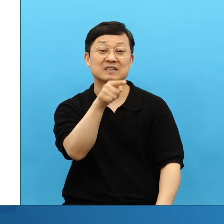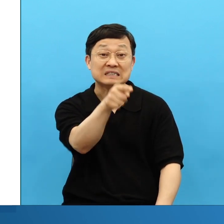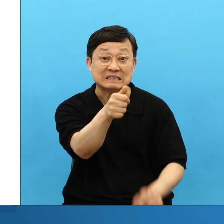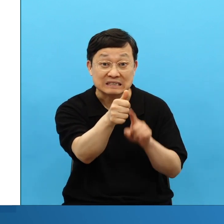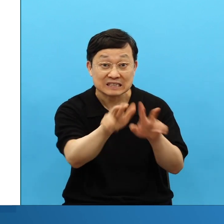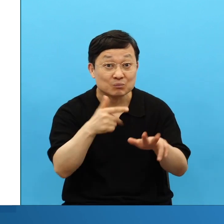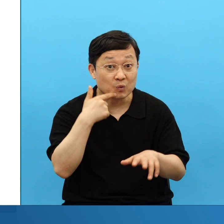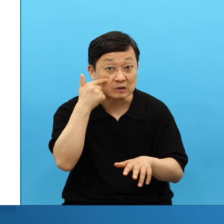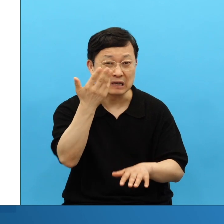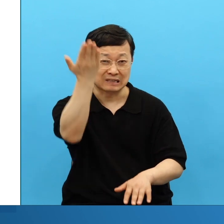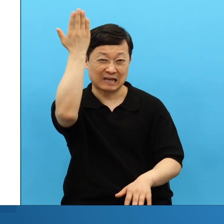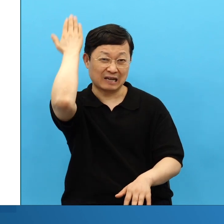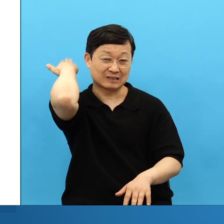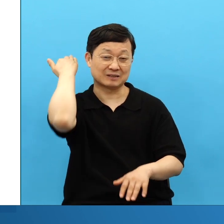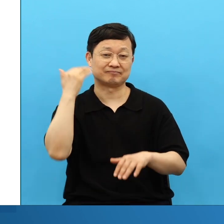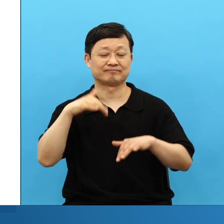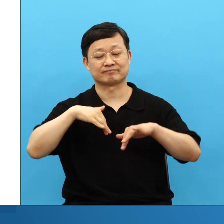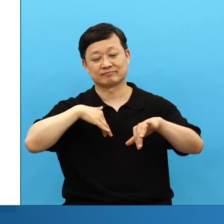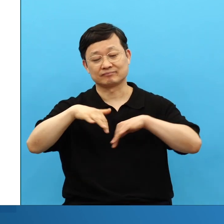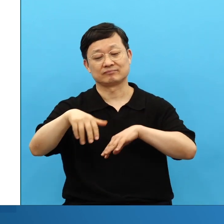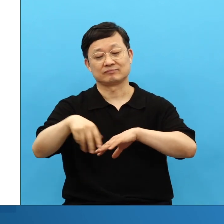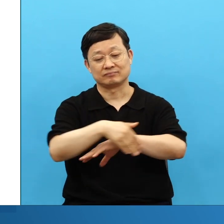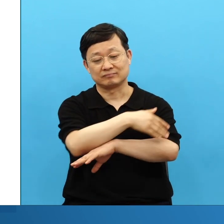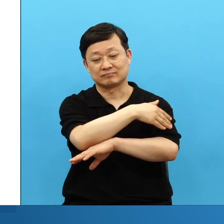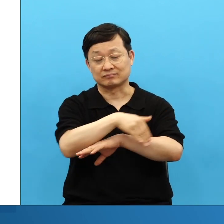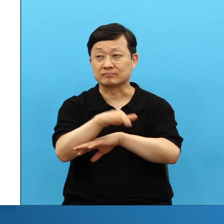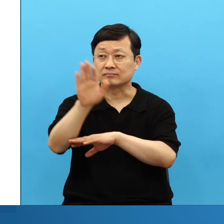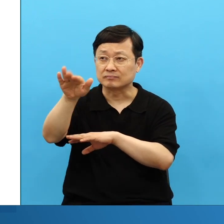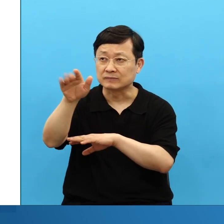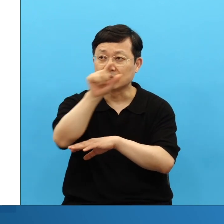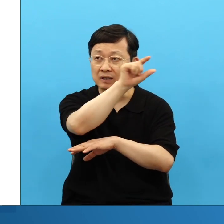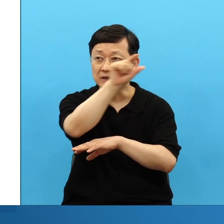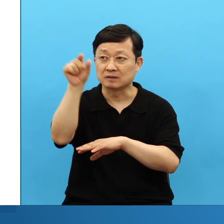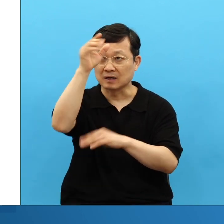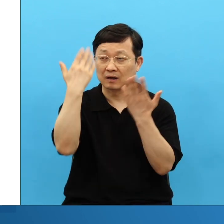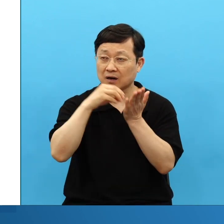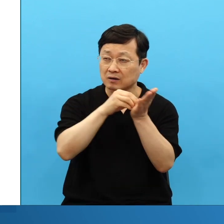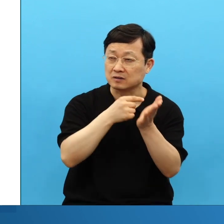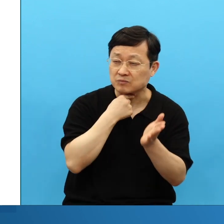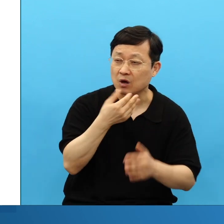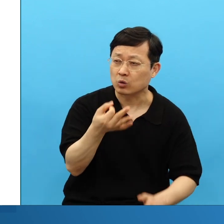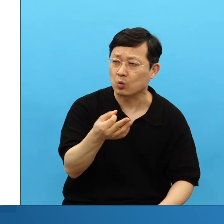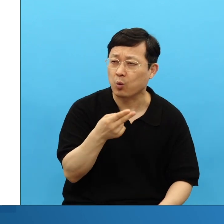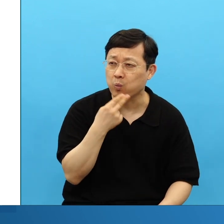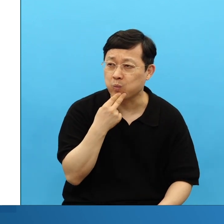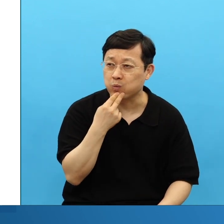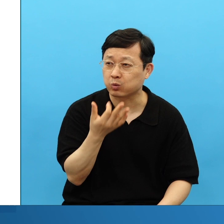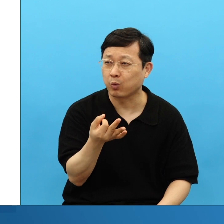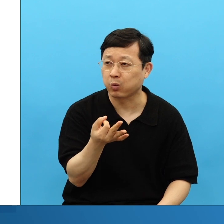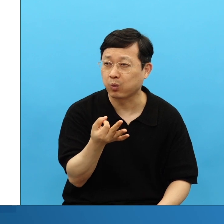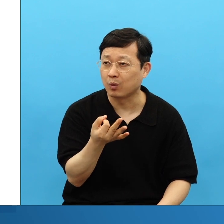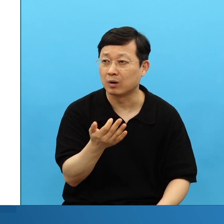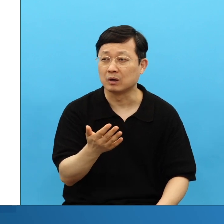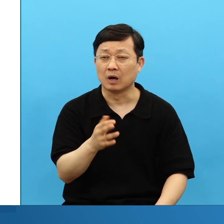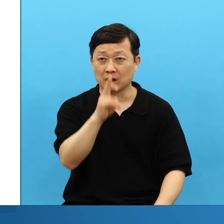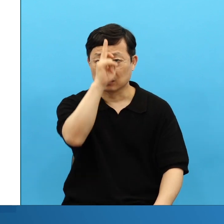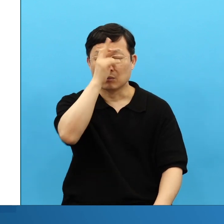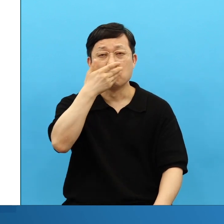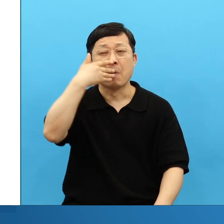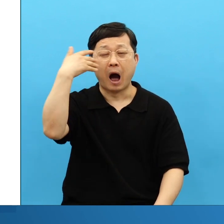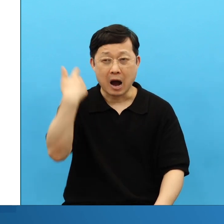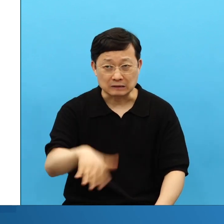가다가 장로님, 제가 신학교 가야 되는데 돈이 없습니다. 배를 점심 못 먹고